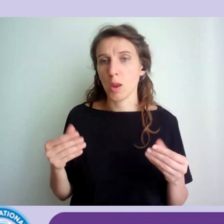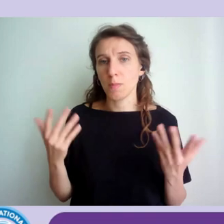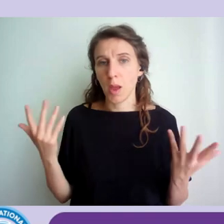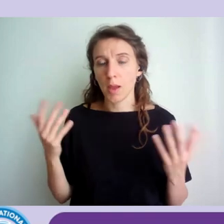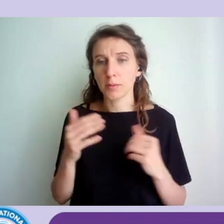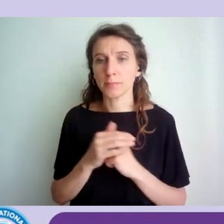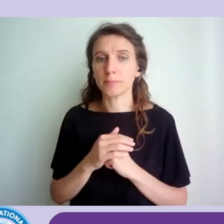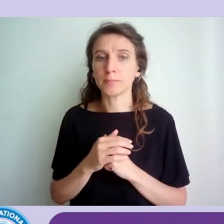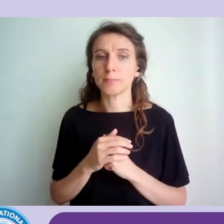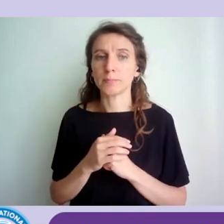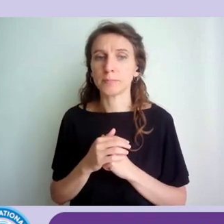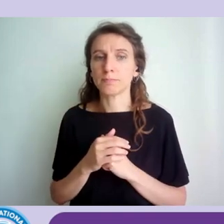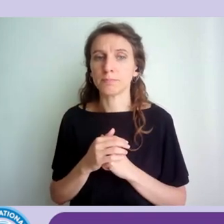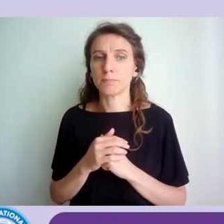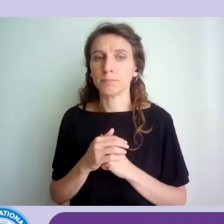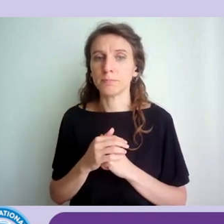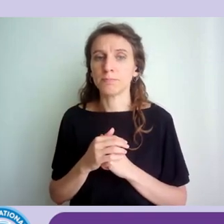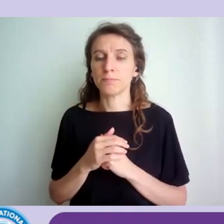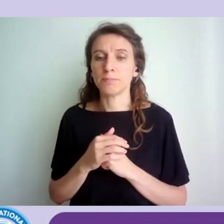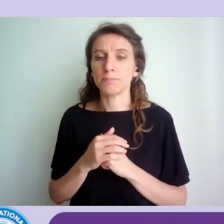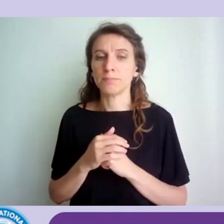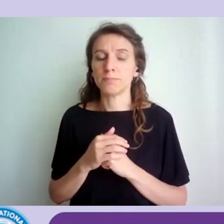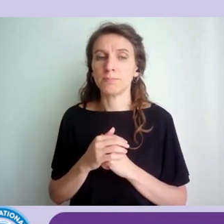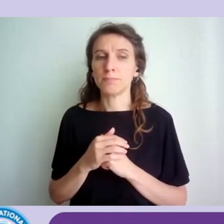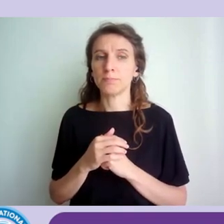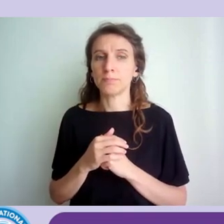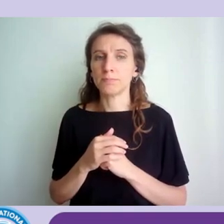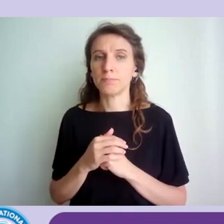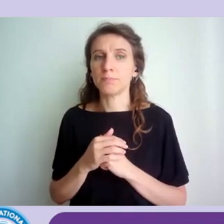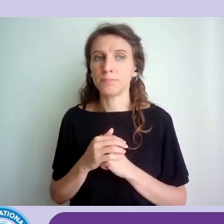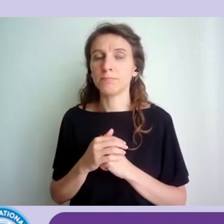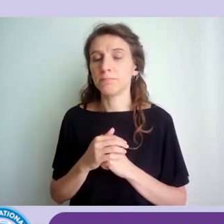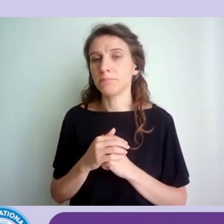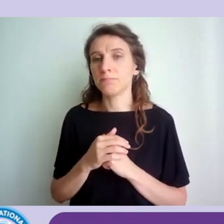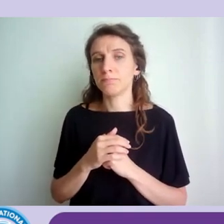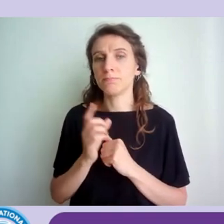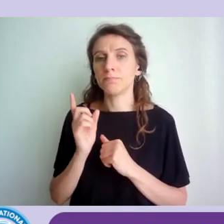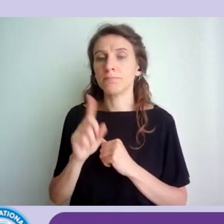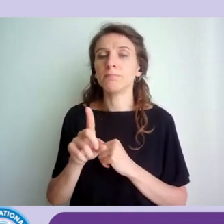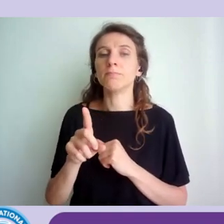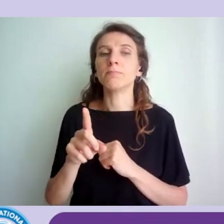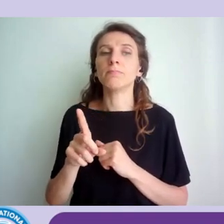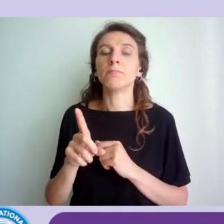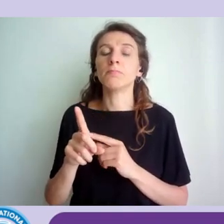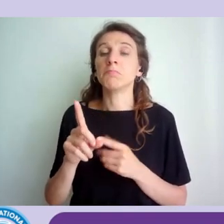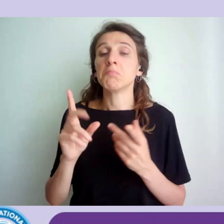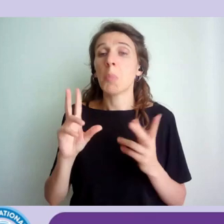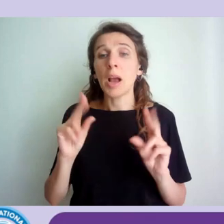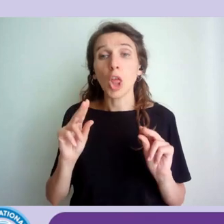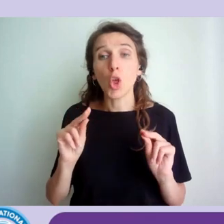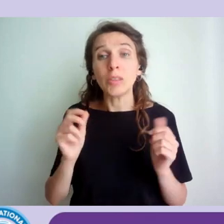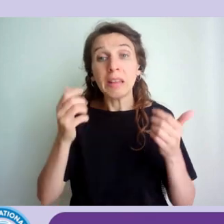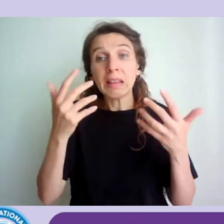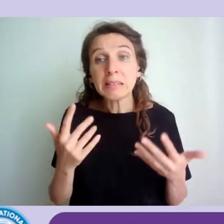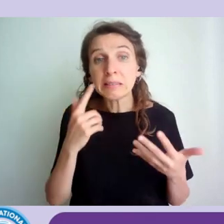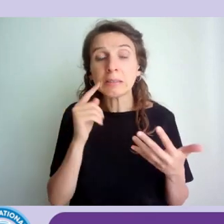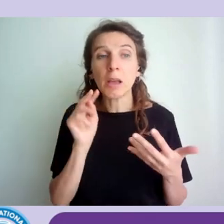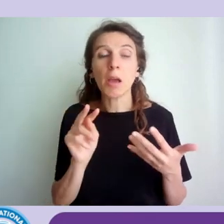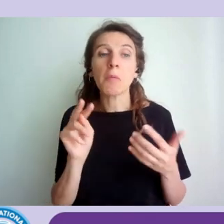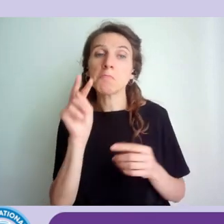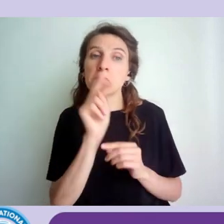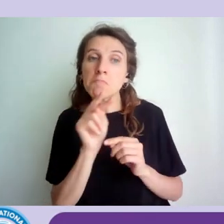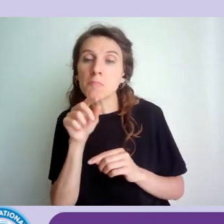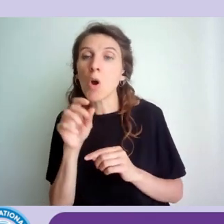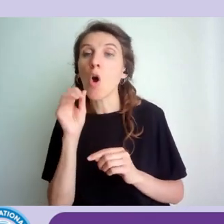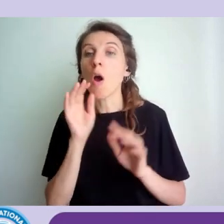ecco piuttosto che come dire navigare anche solo siti di notizie e